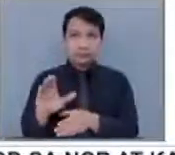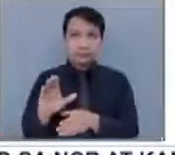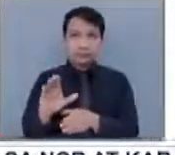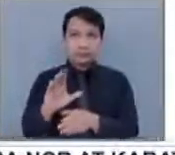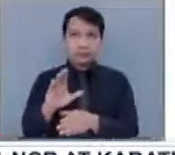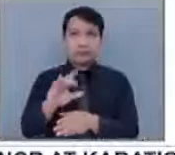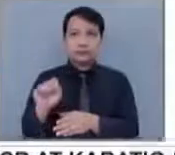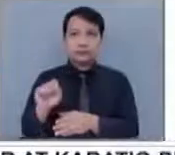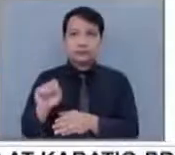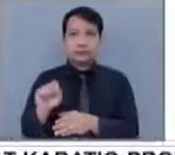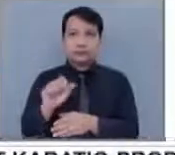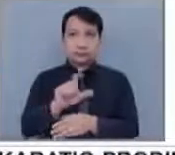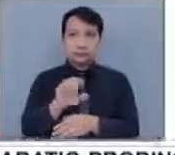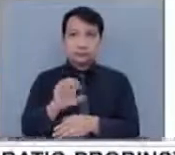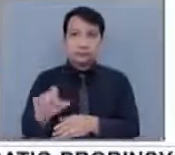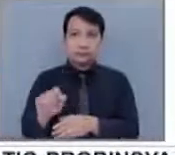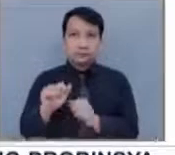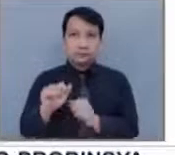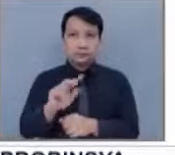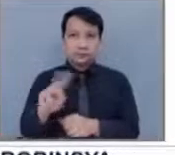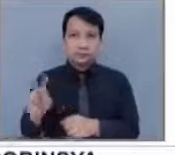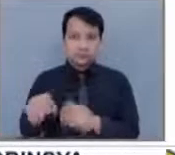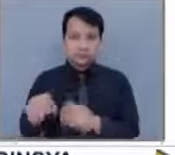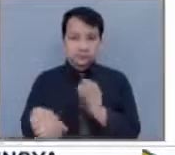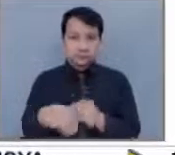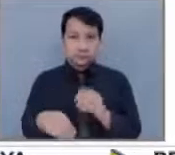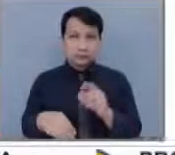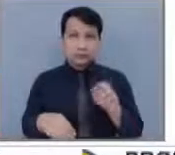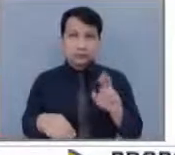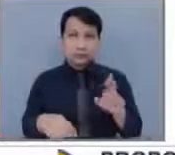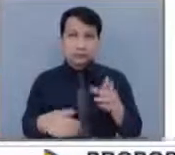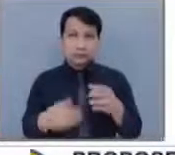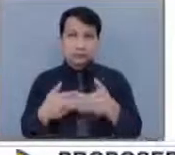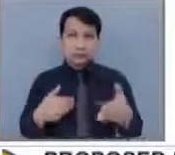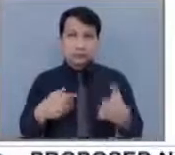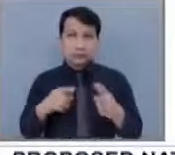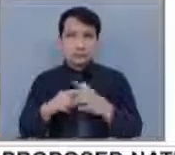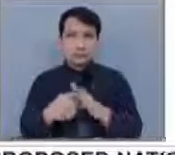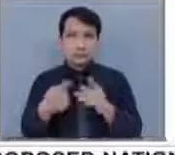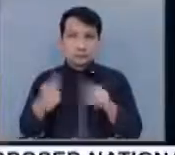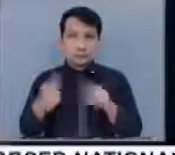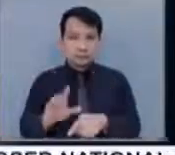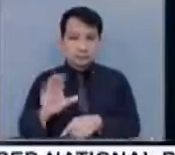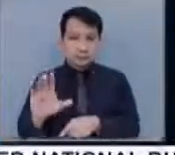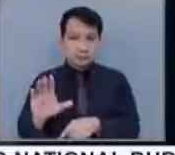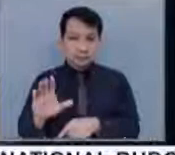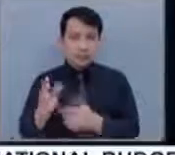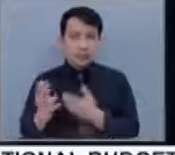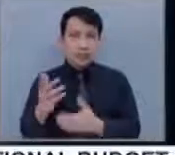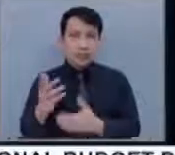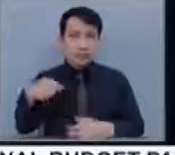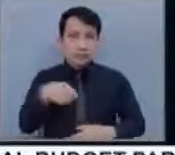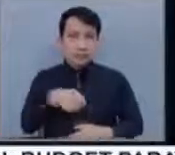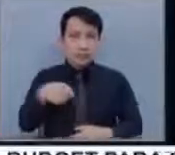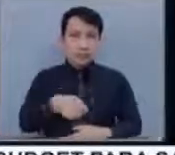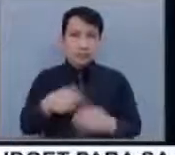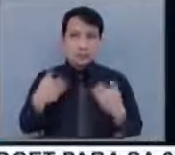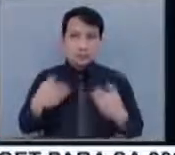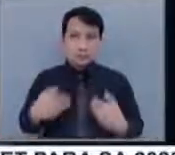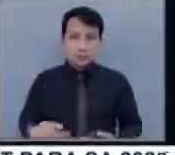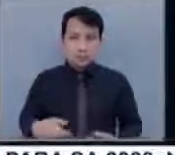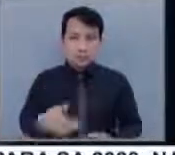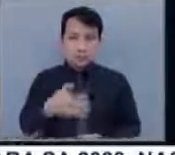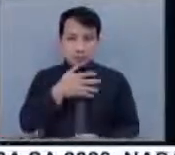at Ellerslie Avenue sa Toronto bago nangyari ang insidente. Nagtamo ng mga saksak sa katawan ang mag-ina